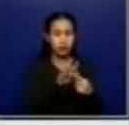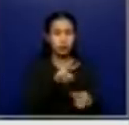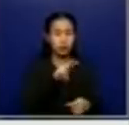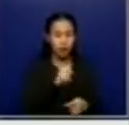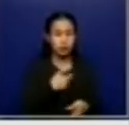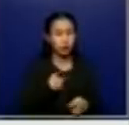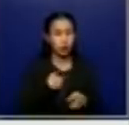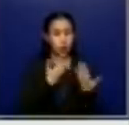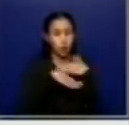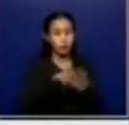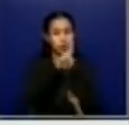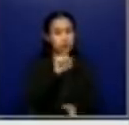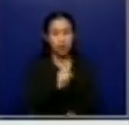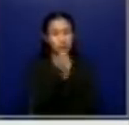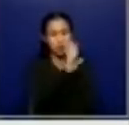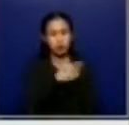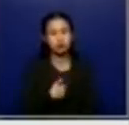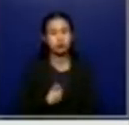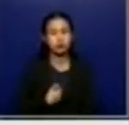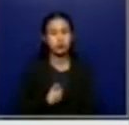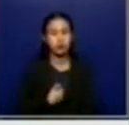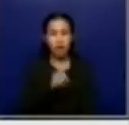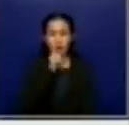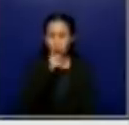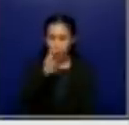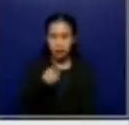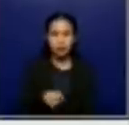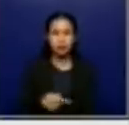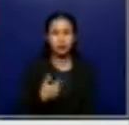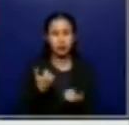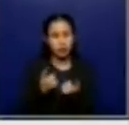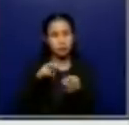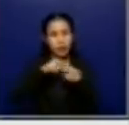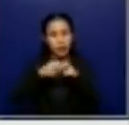ท่านให้ถูกตราหน้าว่าปัญหาประเทศชาติมีขนาดนี้ยังไม่แ